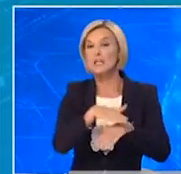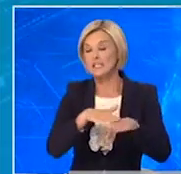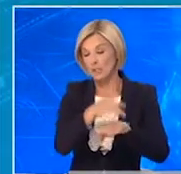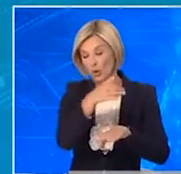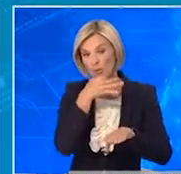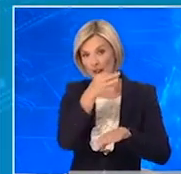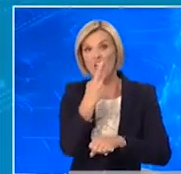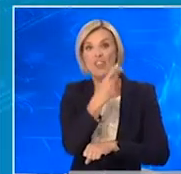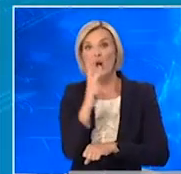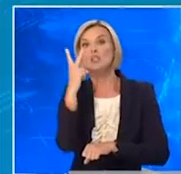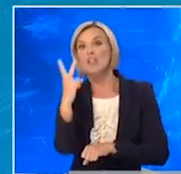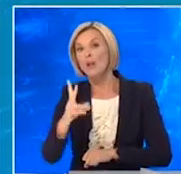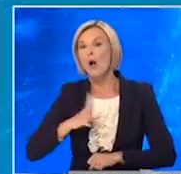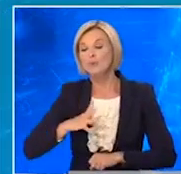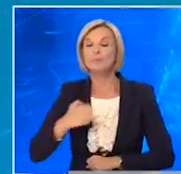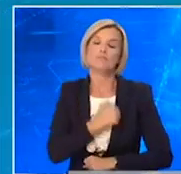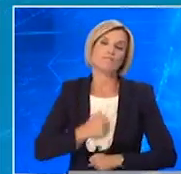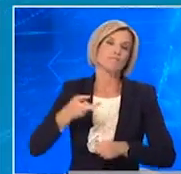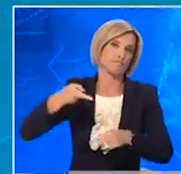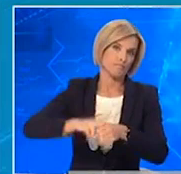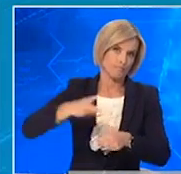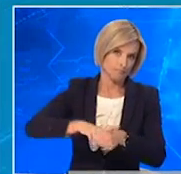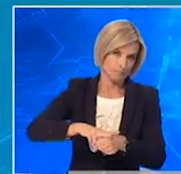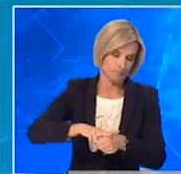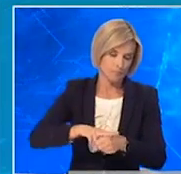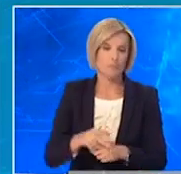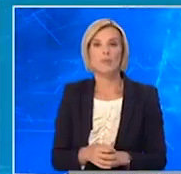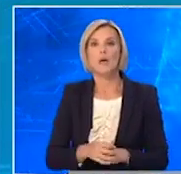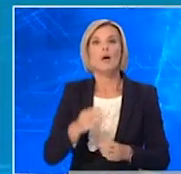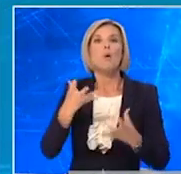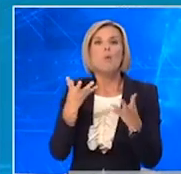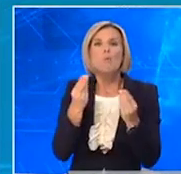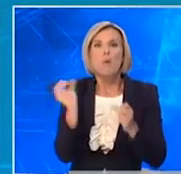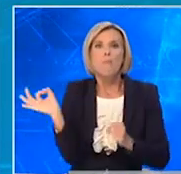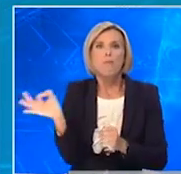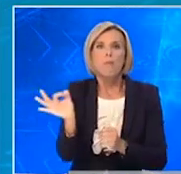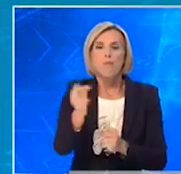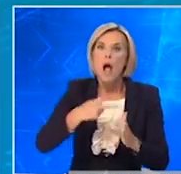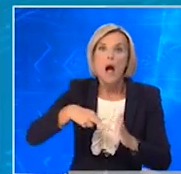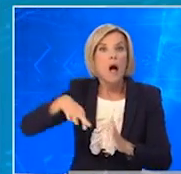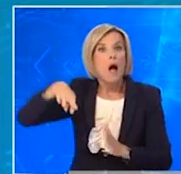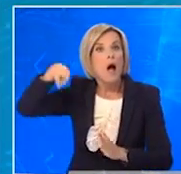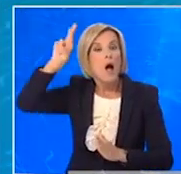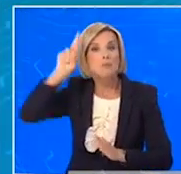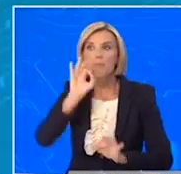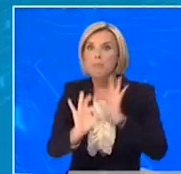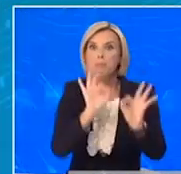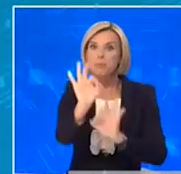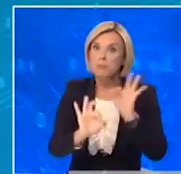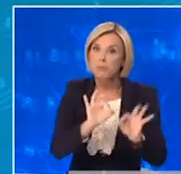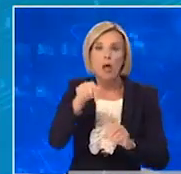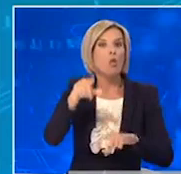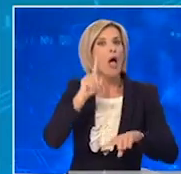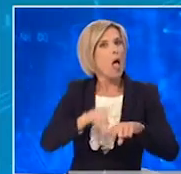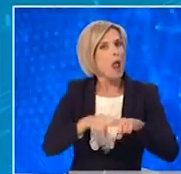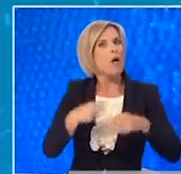202 συνάνθρωποι μας δυστυχώς δεν τα κατάφεραν. Παρά την αύξηση των κρουσμάτων που παρατηρείται τις τελευταίες ημέρες, η επιδημιολογική εικόνα της